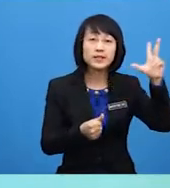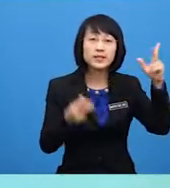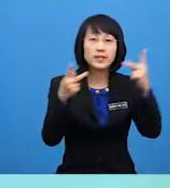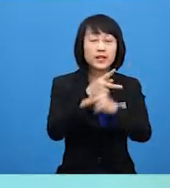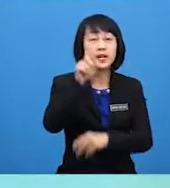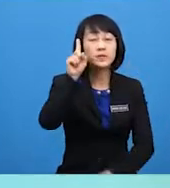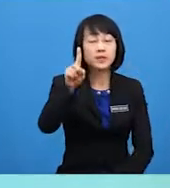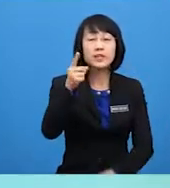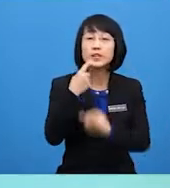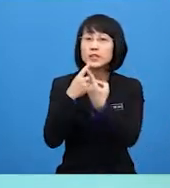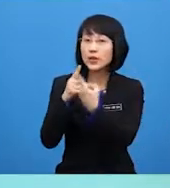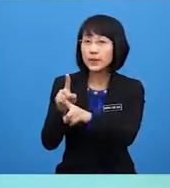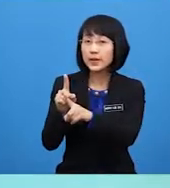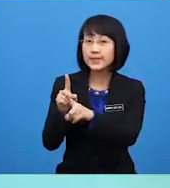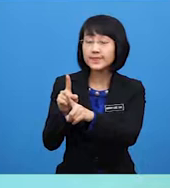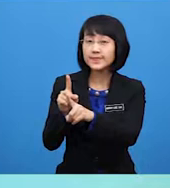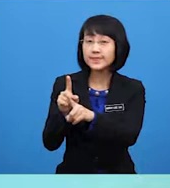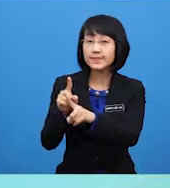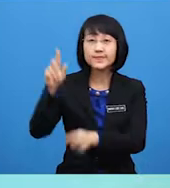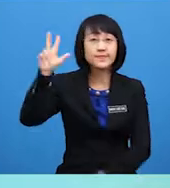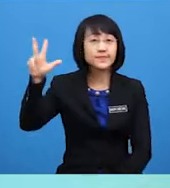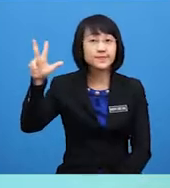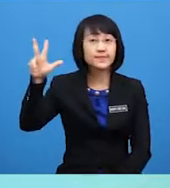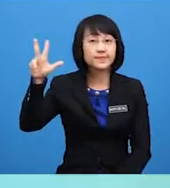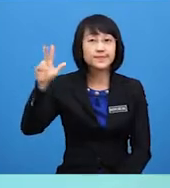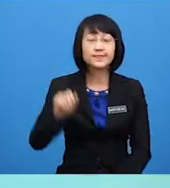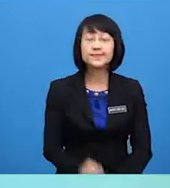3 darab 1. Jawapannya adalah 3.